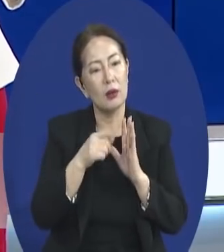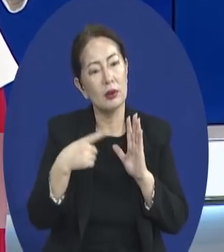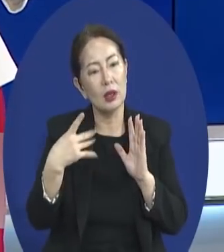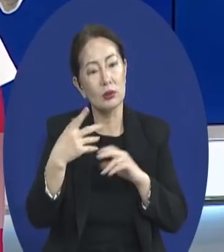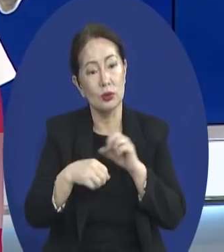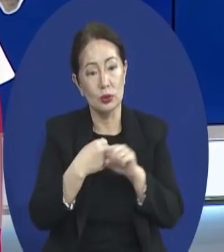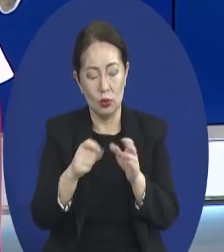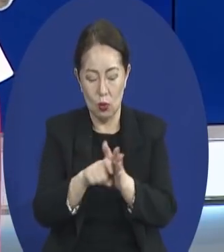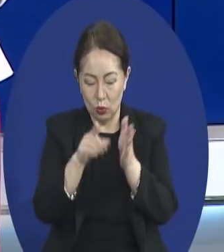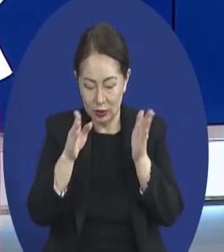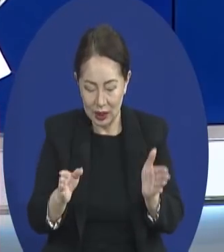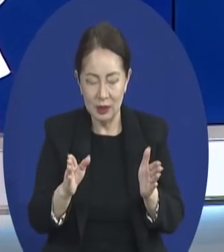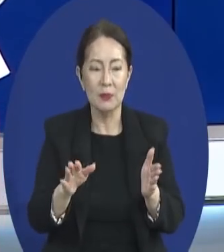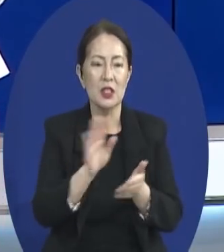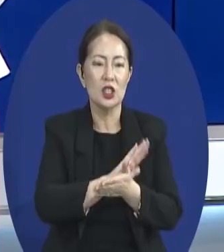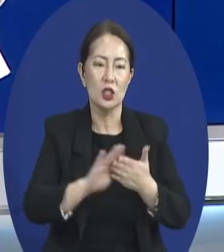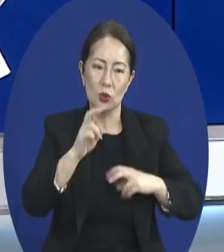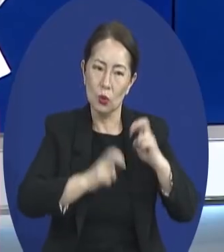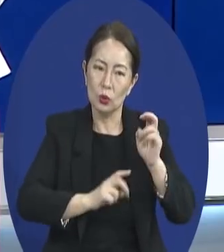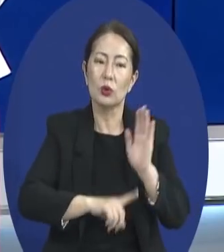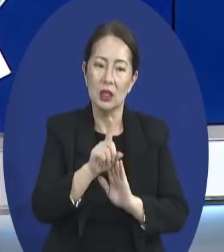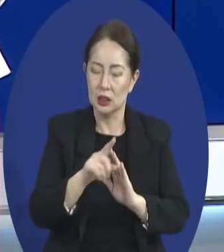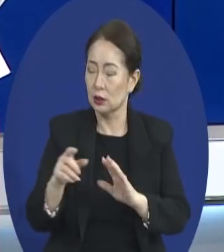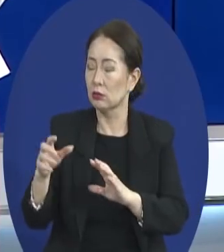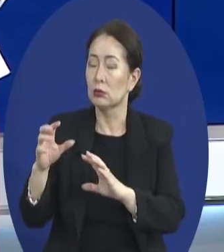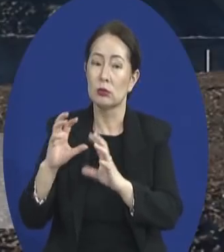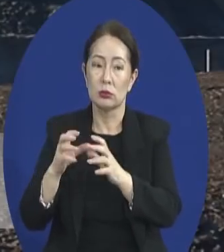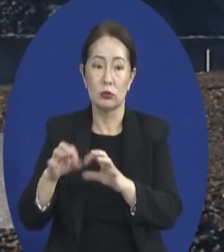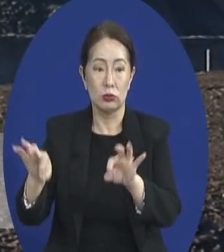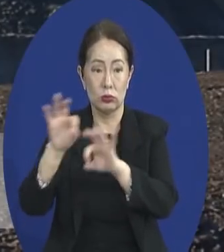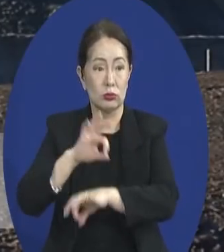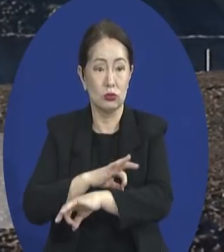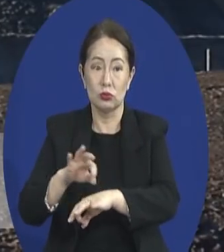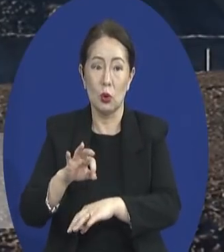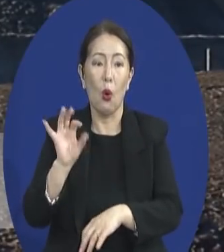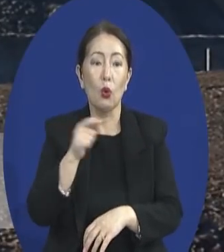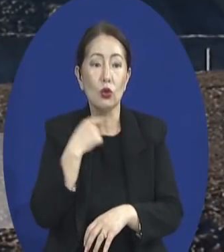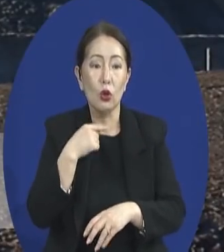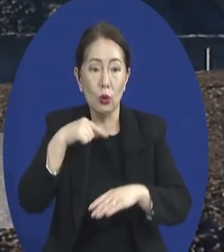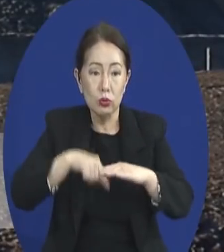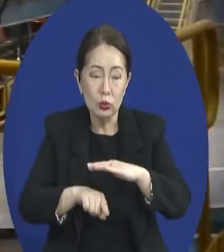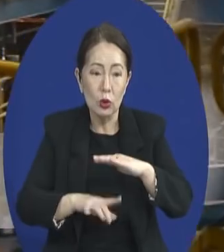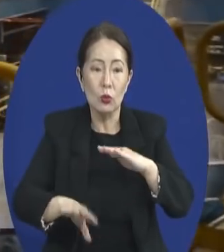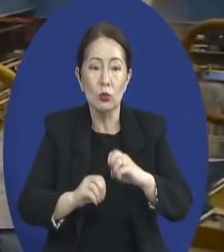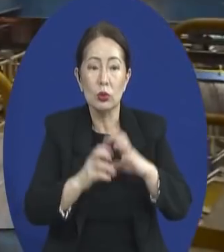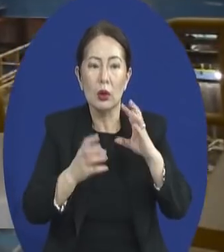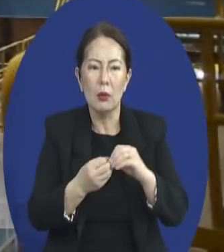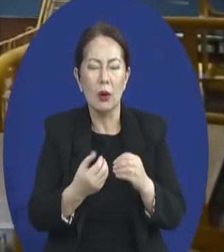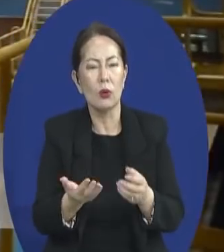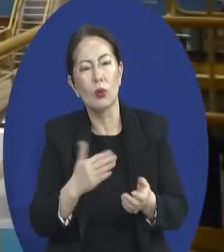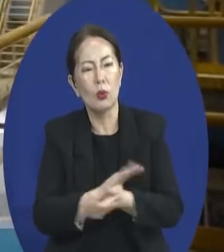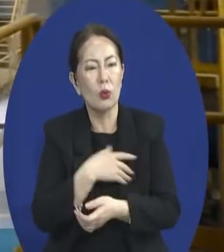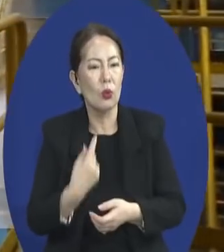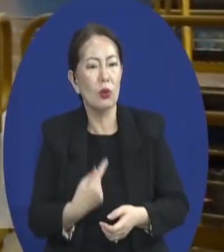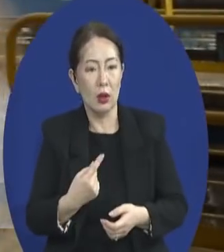шинээр үйлдвэрлэл эхлэх зэсийн төсөл одоо дэлхийд тахинд байхгүй. Өөрөөр хэлбэл оюу толгойн далдуурхай бүтээн байгуулалт дэлхийд хүлээгдэж байгаа хамгийн